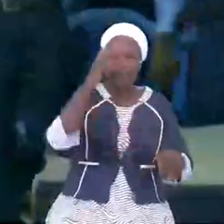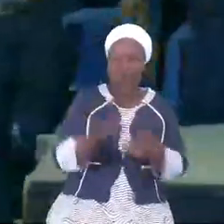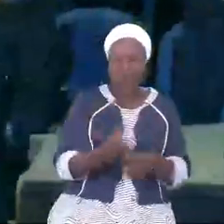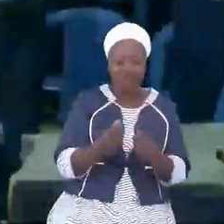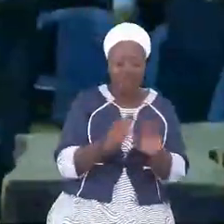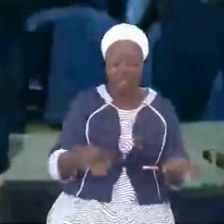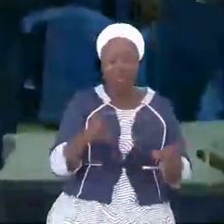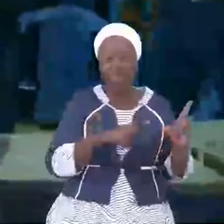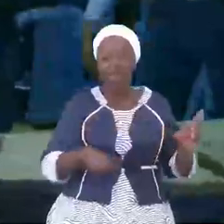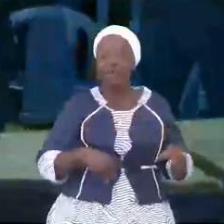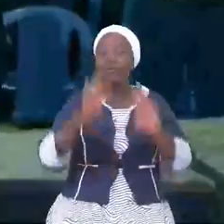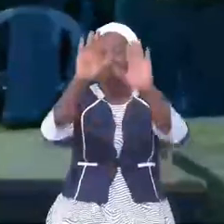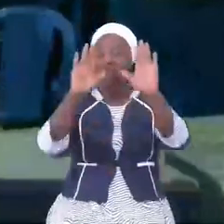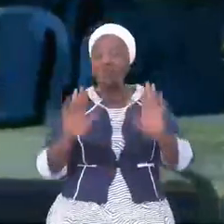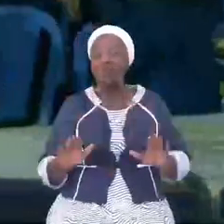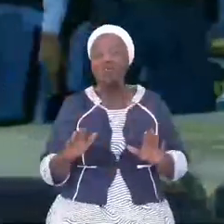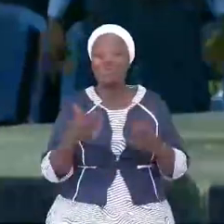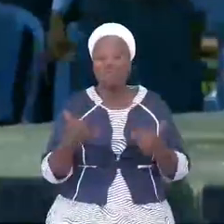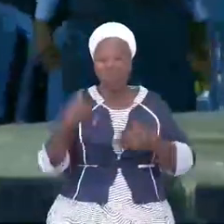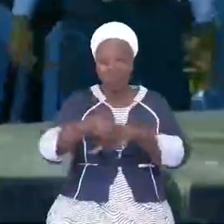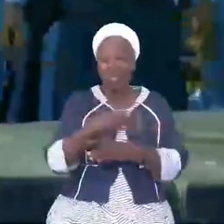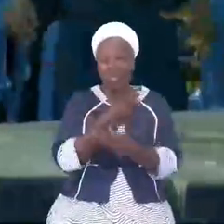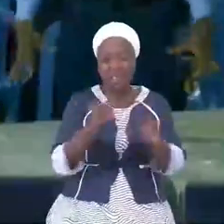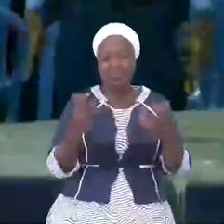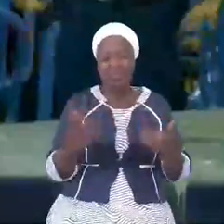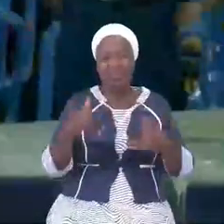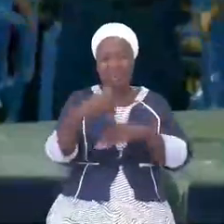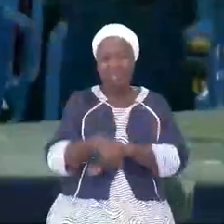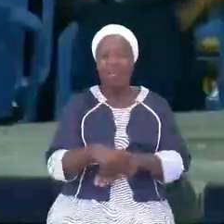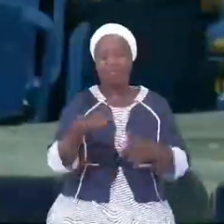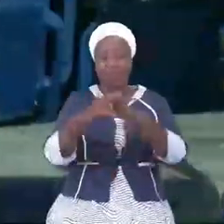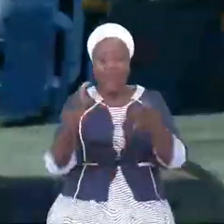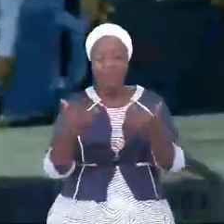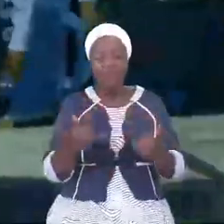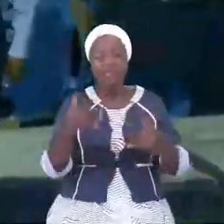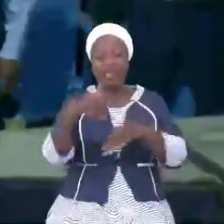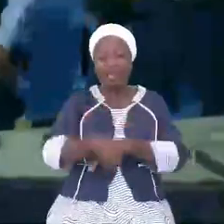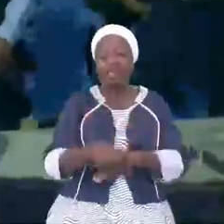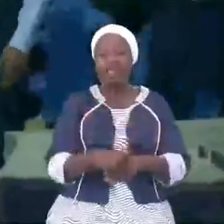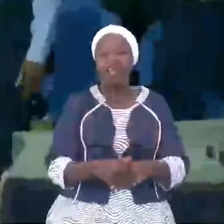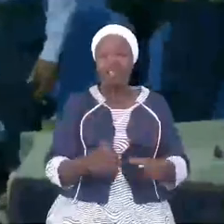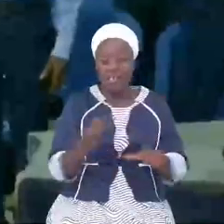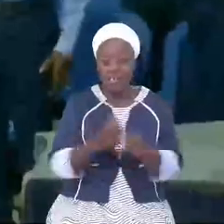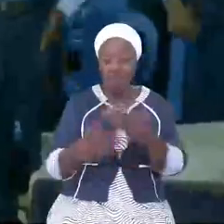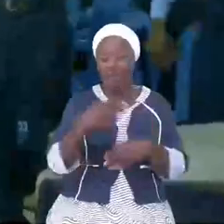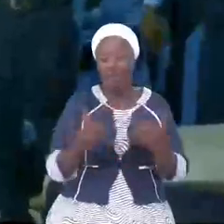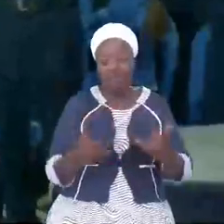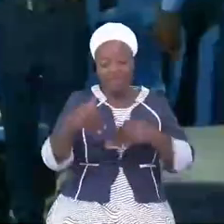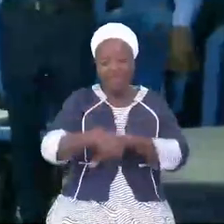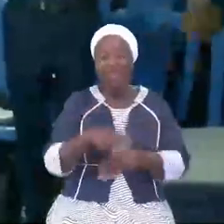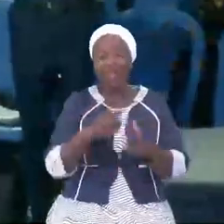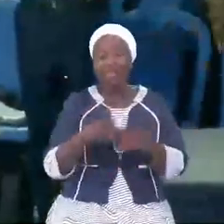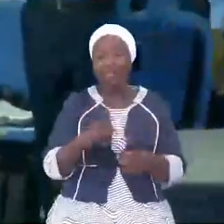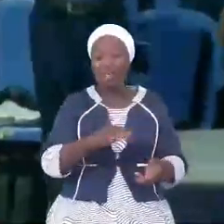Miracle ce soir. Délivrance ce soir. Libération ce soir. Rétablissement ce soir. Rédemption ce